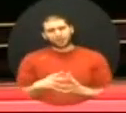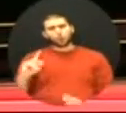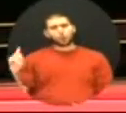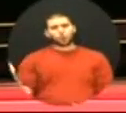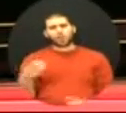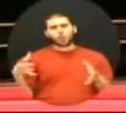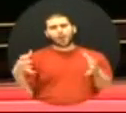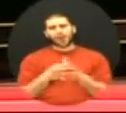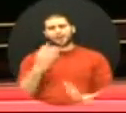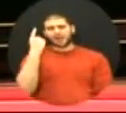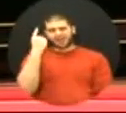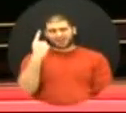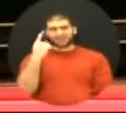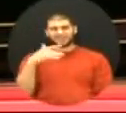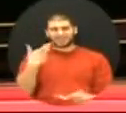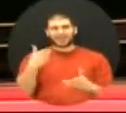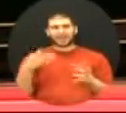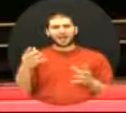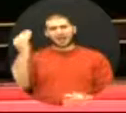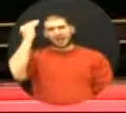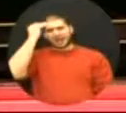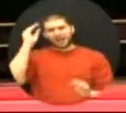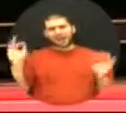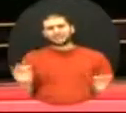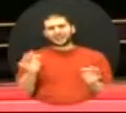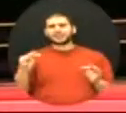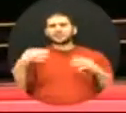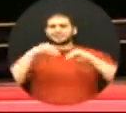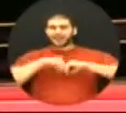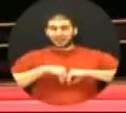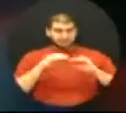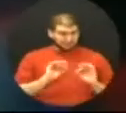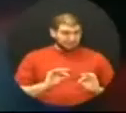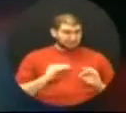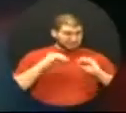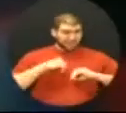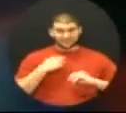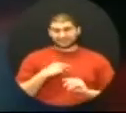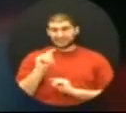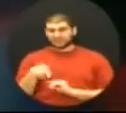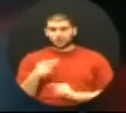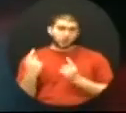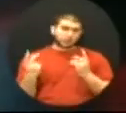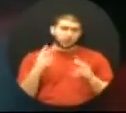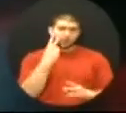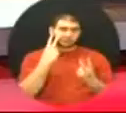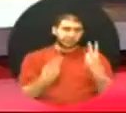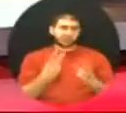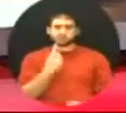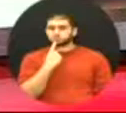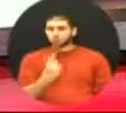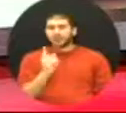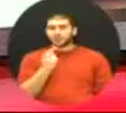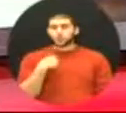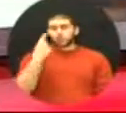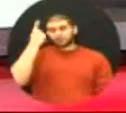אחד, ותהיה עצרת מכילה. באמת? אני במשך 21 שנה רציתי לבוא לעצרת. כל אחד יכול להסתכל על זה איך שהוא רוצה, אבל